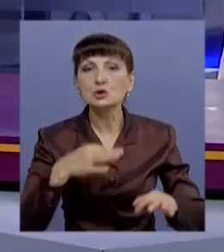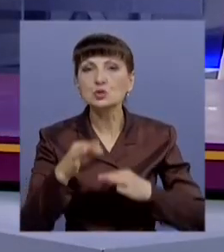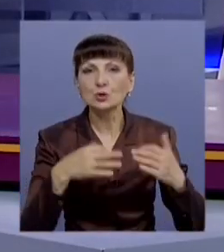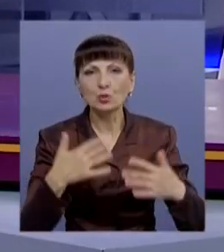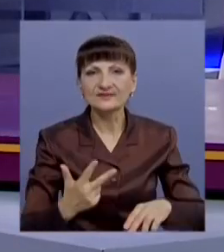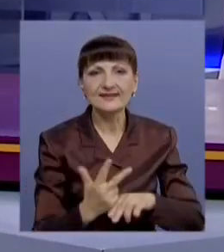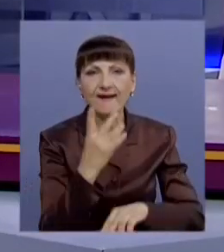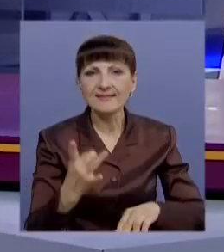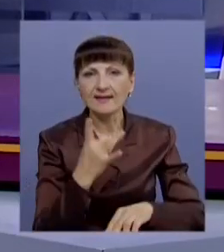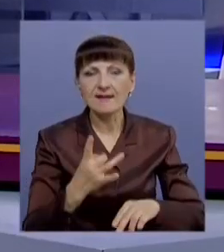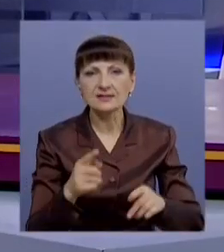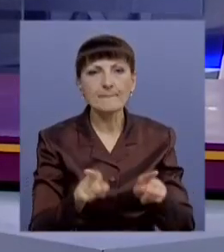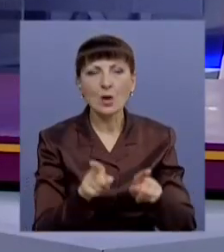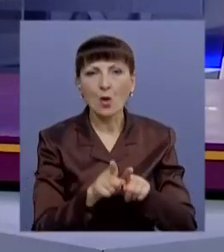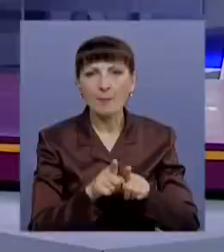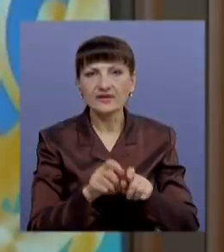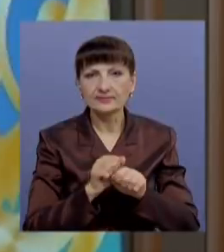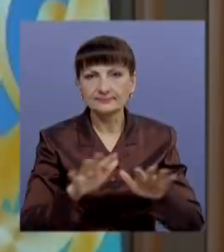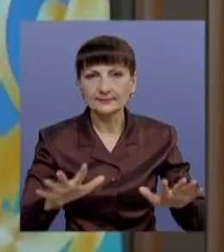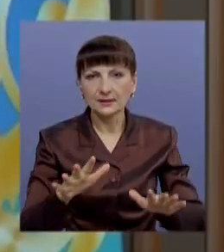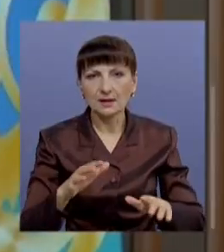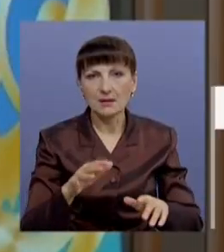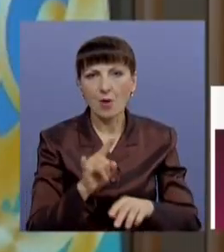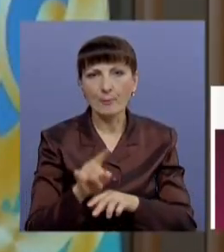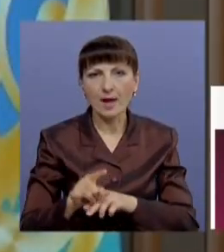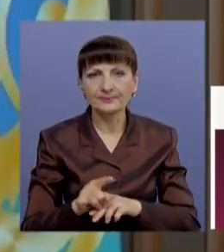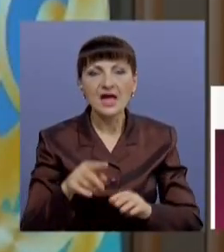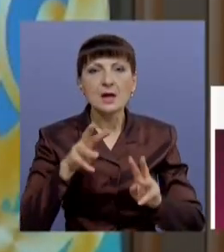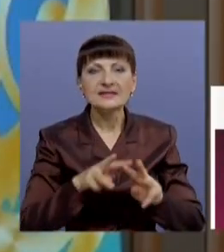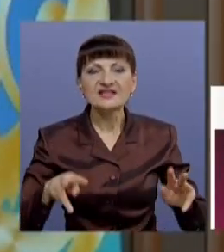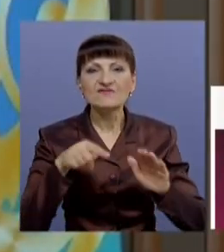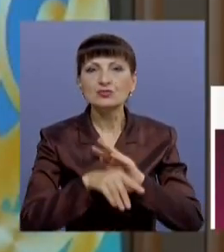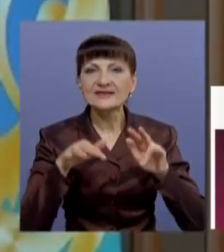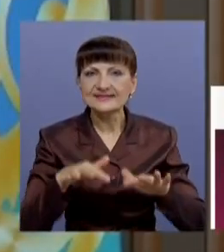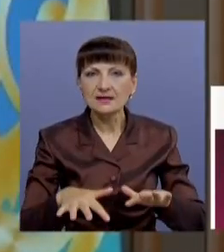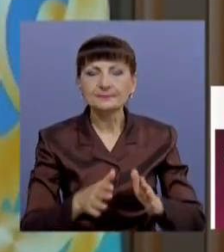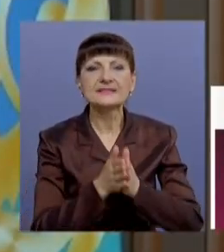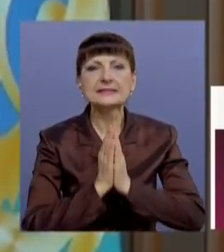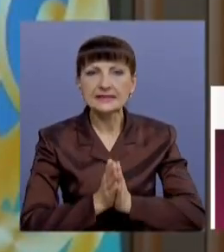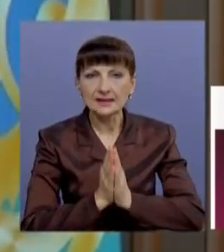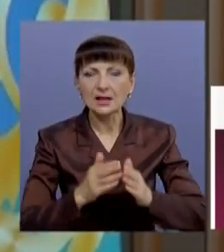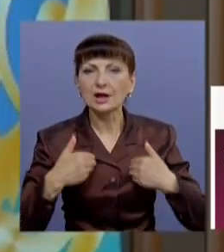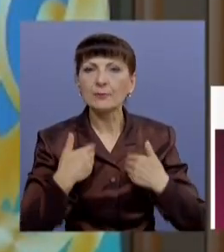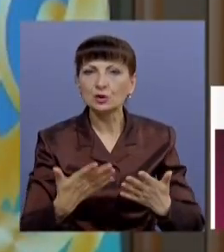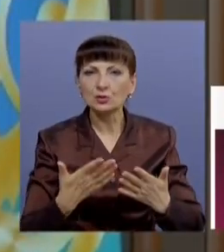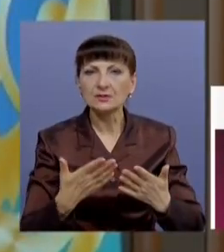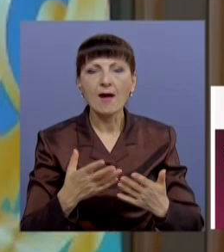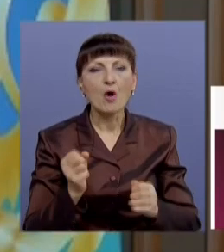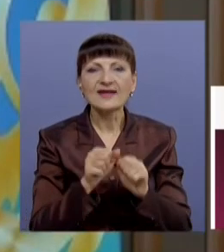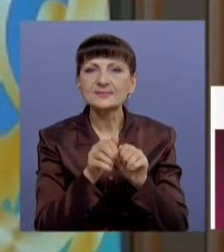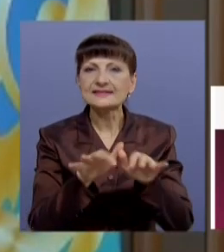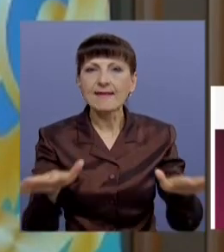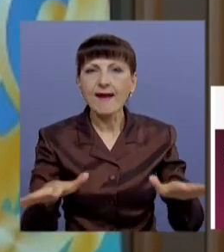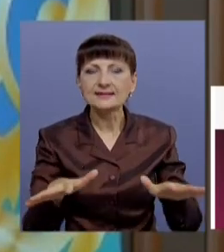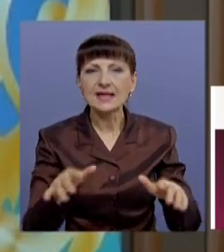уже третий подобный случай разбирательства. Министерство внутренних дел настоятельно рекомендует воздержаться от